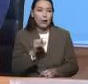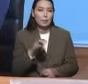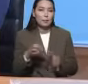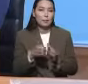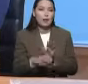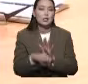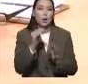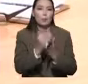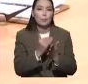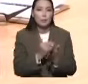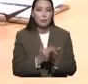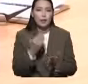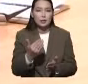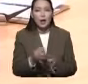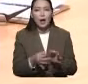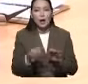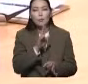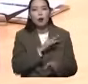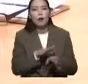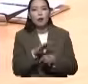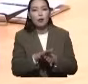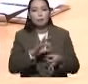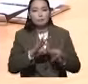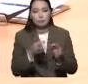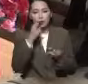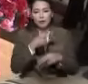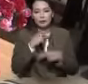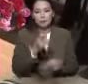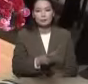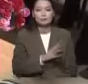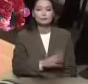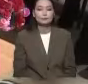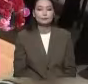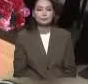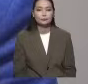сайлауалды бағдарламасы негізінде аймақта атқарылып жатқан жұмыстарға да тоқталды.